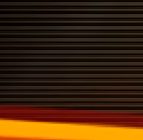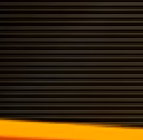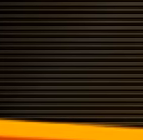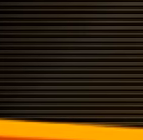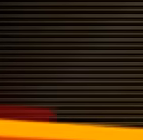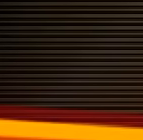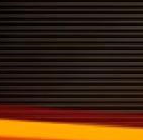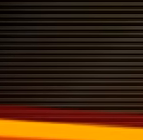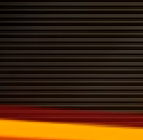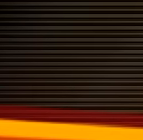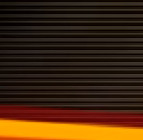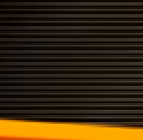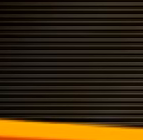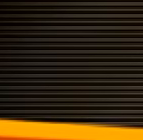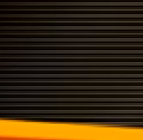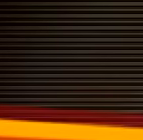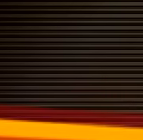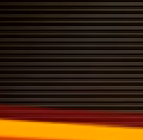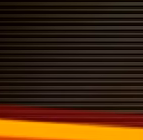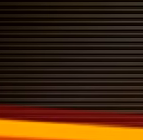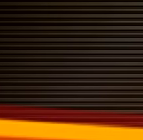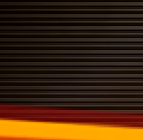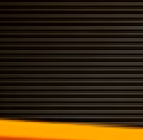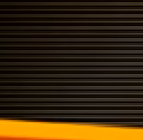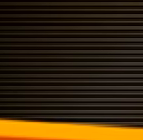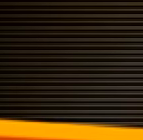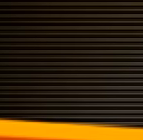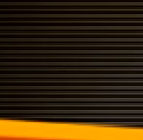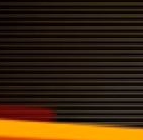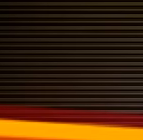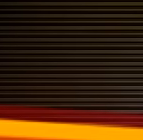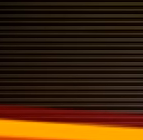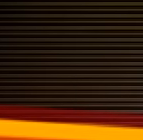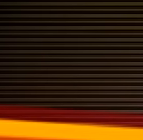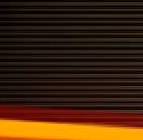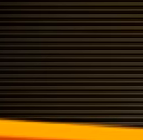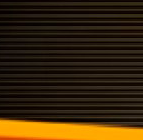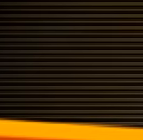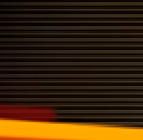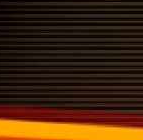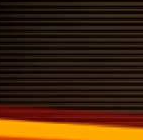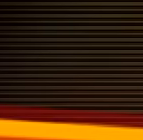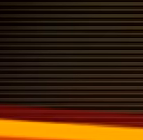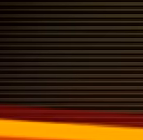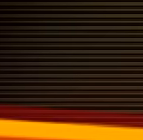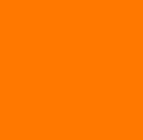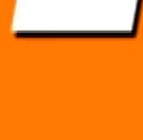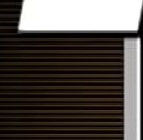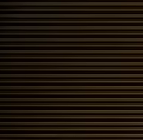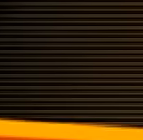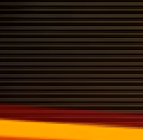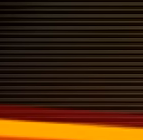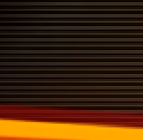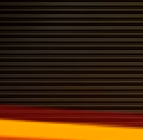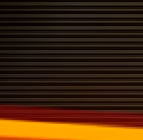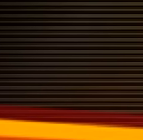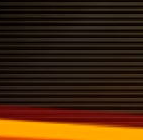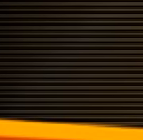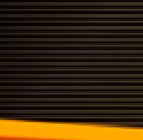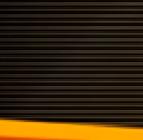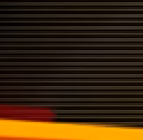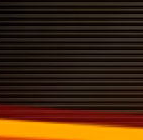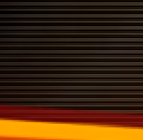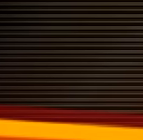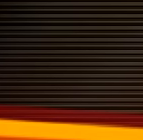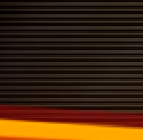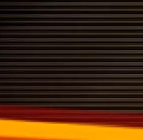Sawang pumulupot sa transformer, nagdulot ng brownout sa isang barangay sa Mandawi City. At mga